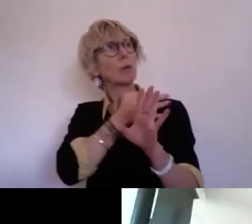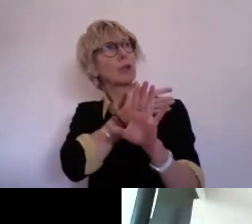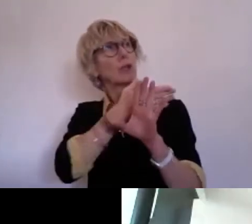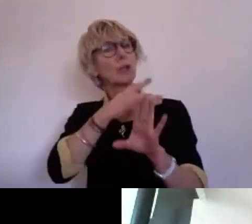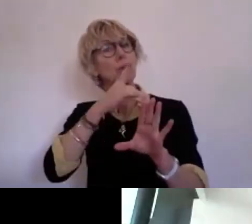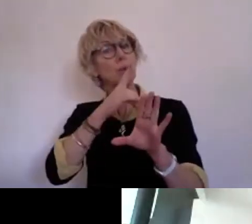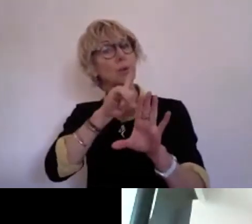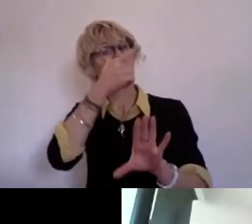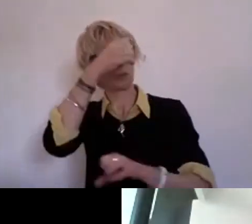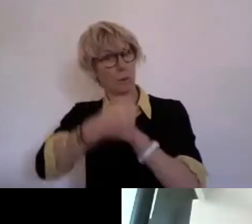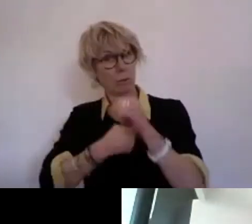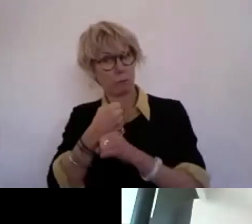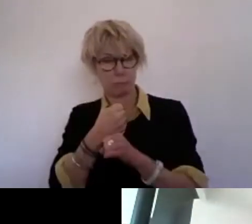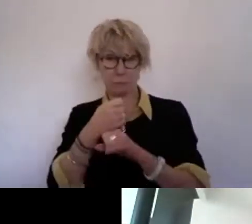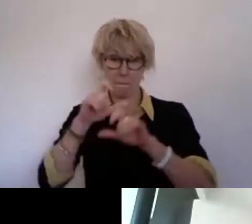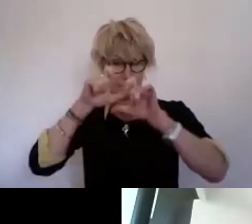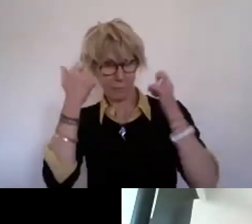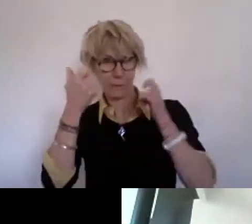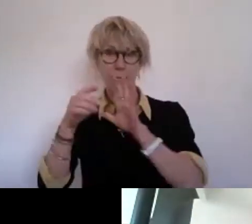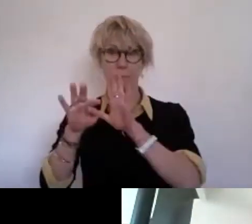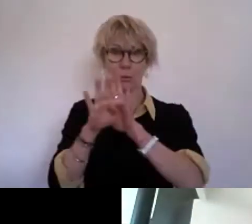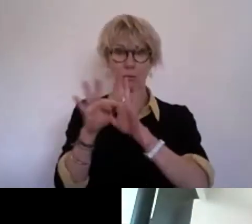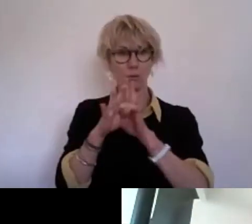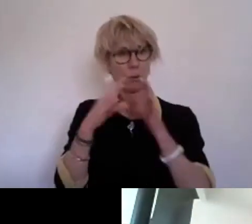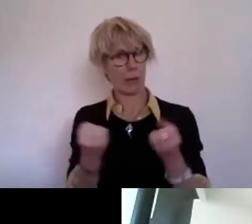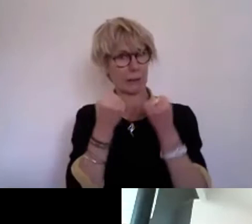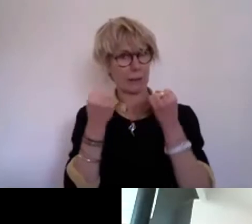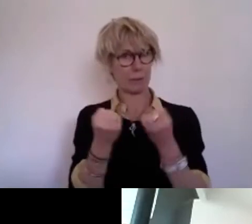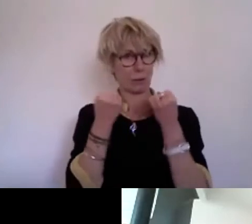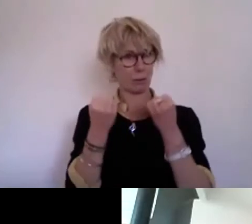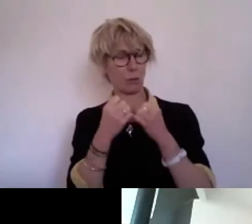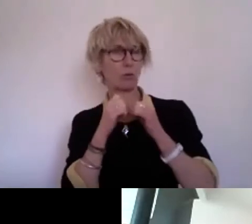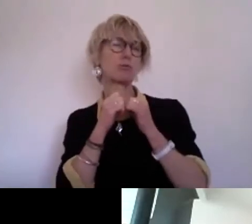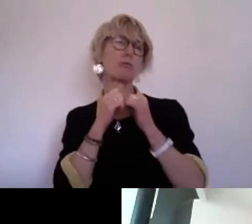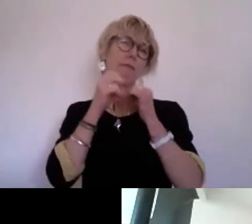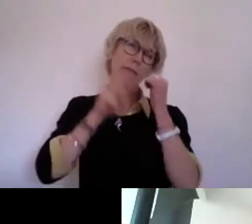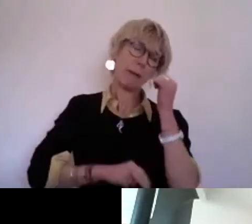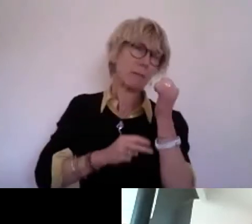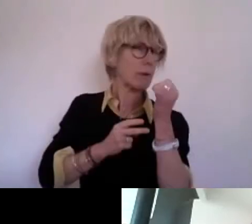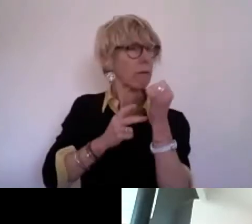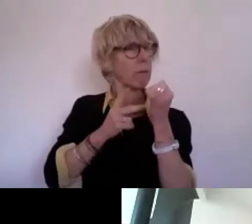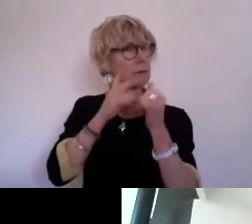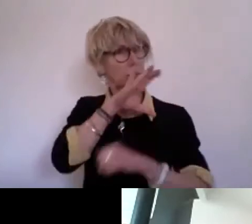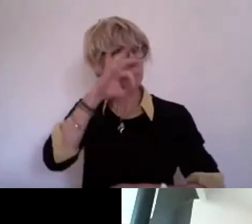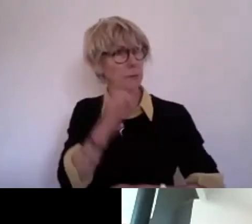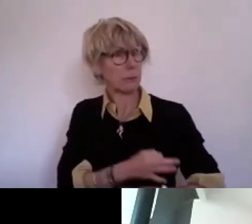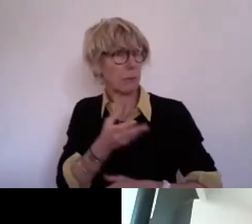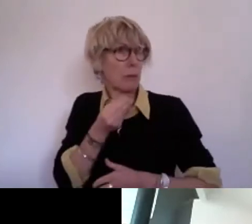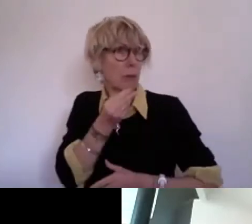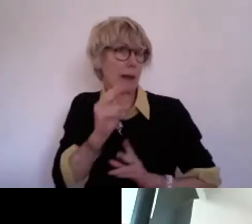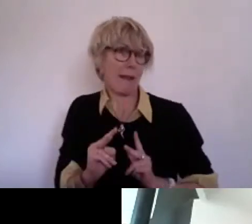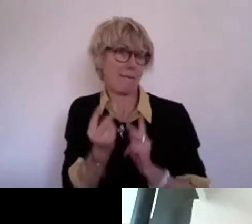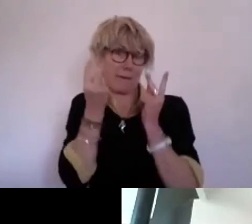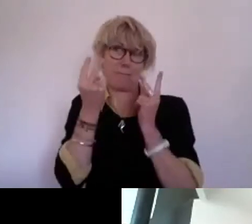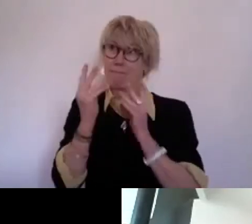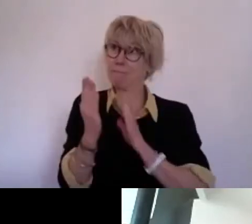fonction au sein de la maison de retraite, c'est donc d'être animatrice au sens propre, ça veut dire insuffler la vie. Donc, mon regard ne va